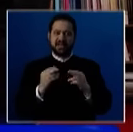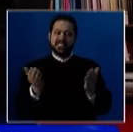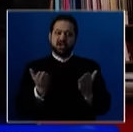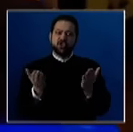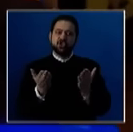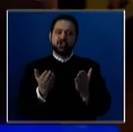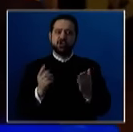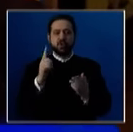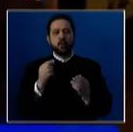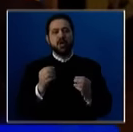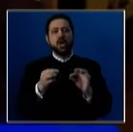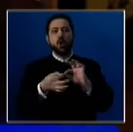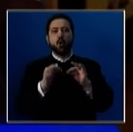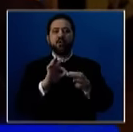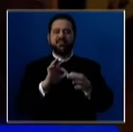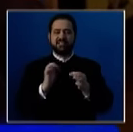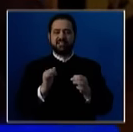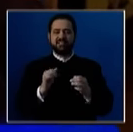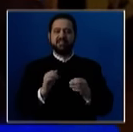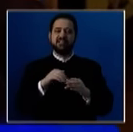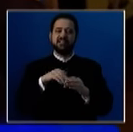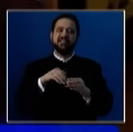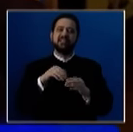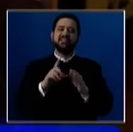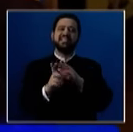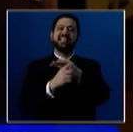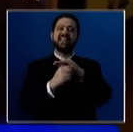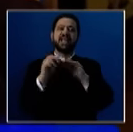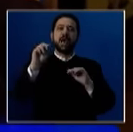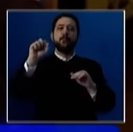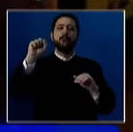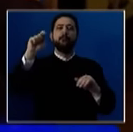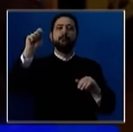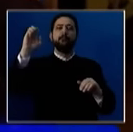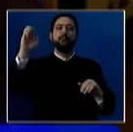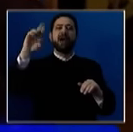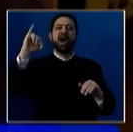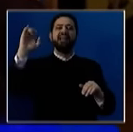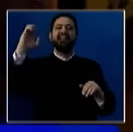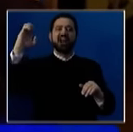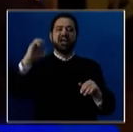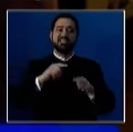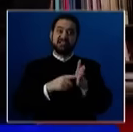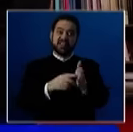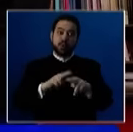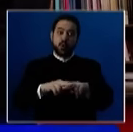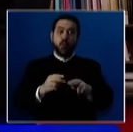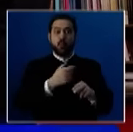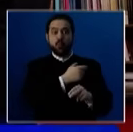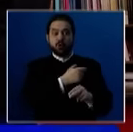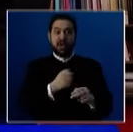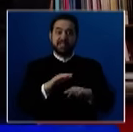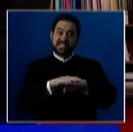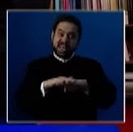rugăm pe Ava Arsenie ca să coboare din paginile Patericului și să ne învețe cum putem cu adevărat ierta pentru a ne dobândi pacea. Cu